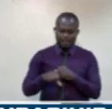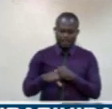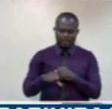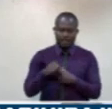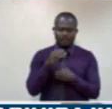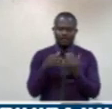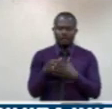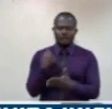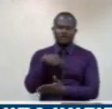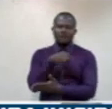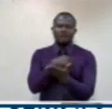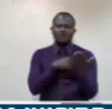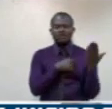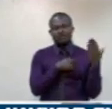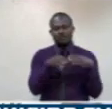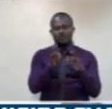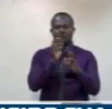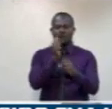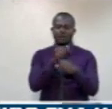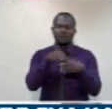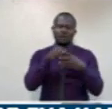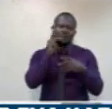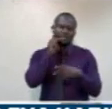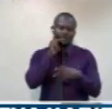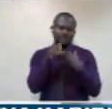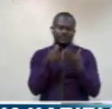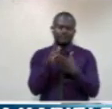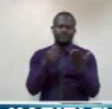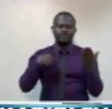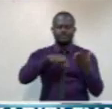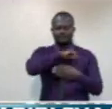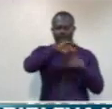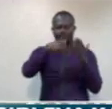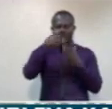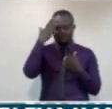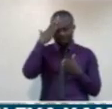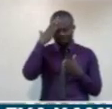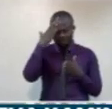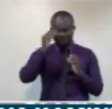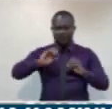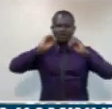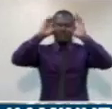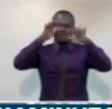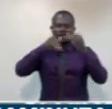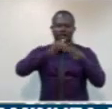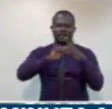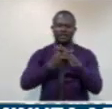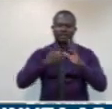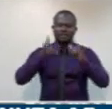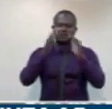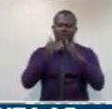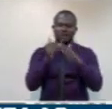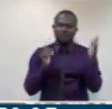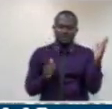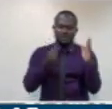umugome. Rero icyo gihe uko wa mugenza mu Kinyarwanda twese turabizi. Kuba volleyball ariyo yatangiye imikino mbere